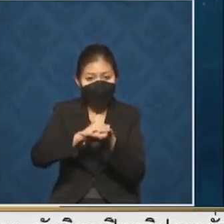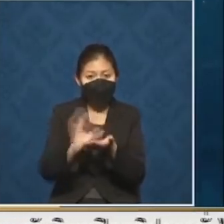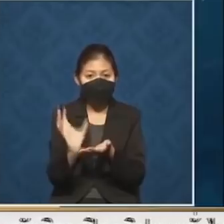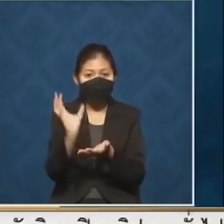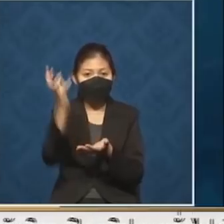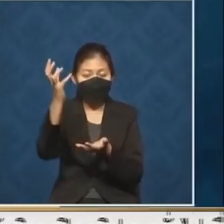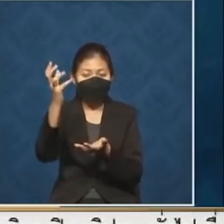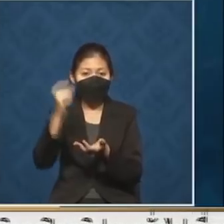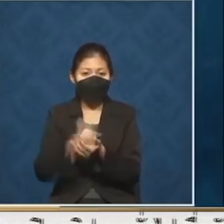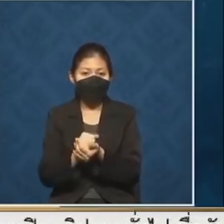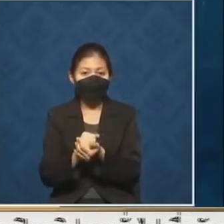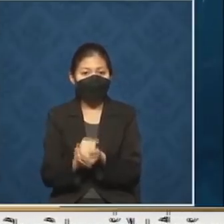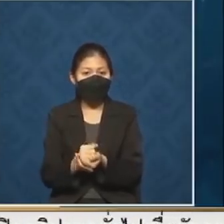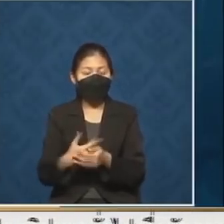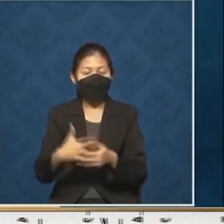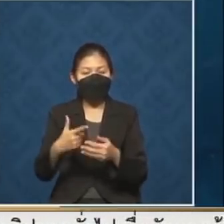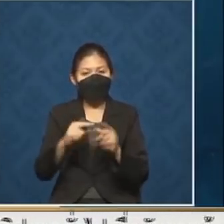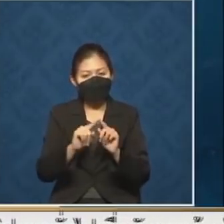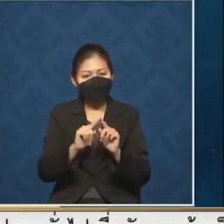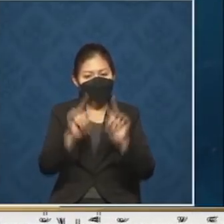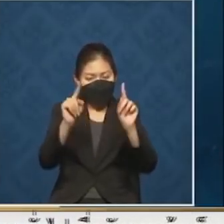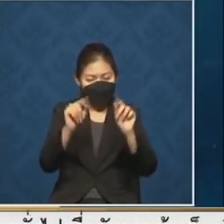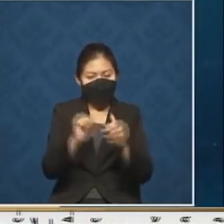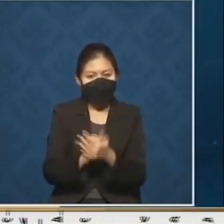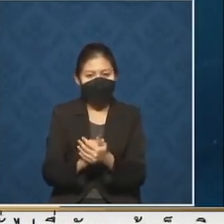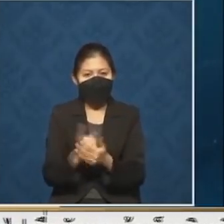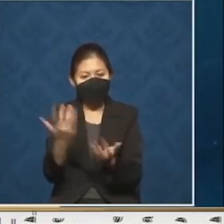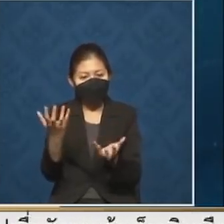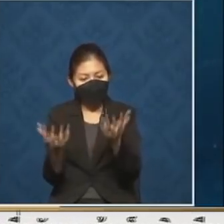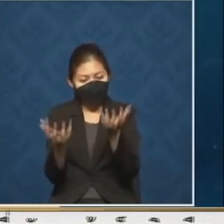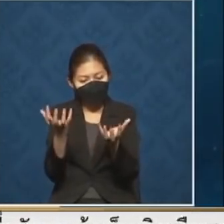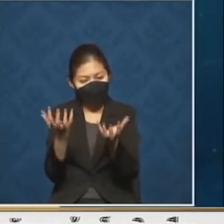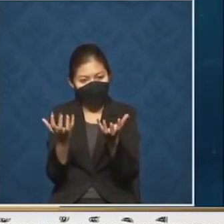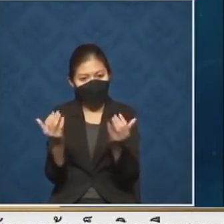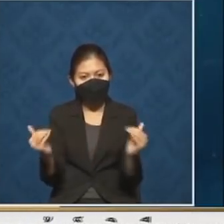พูดนะฮะเนี่ยอย่างนี้เป็นต้นเห็นไหม